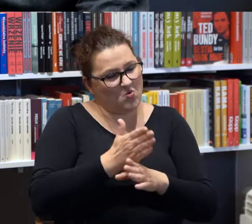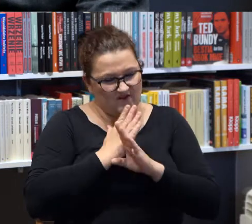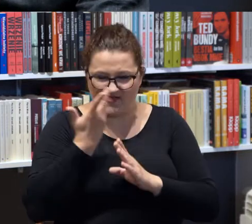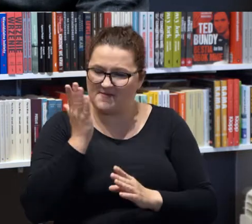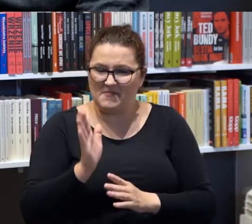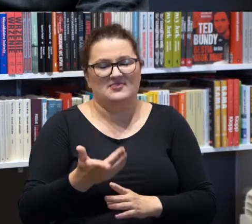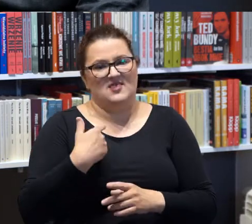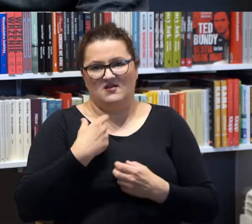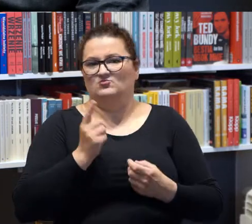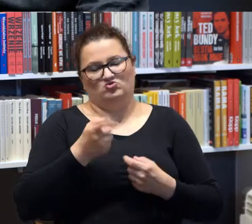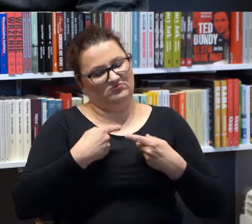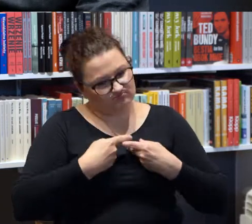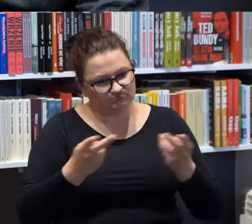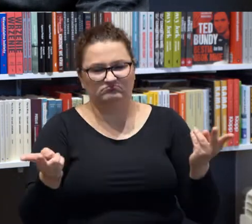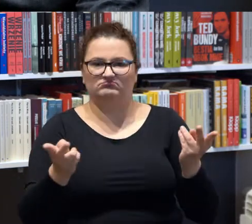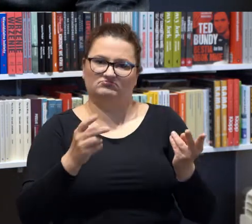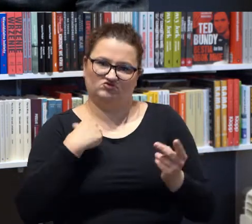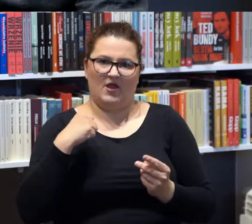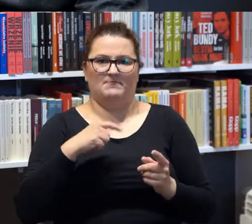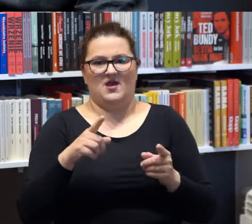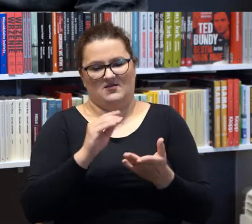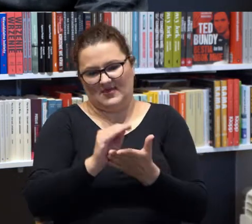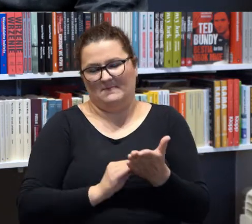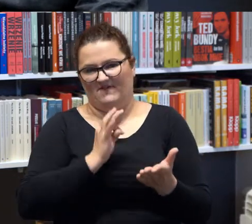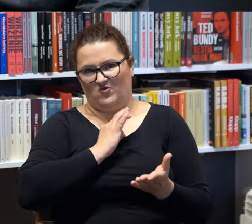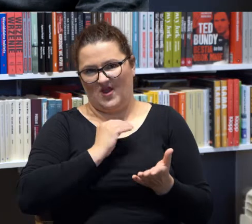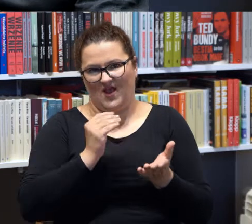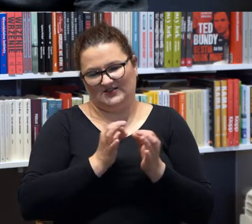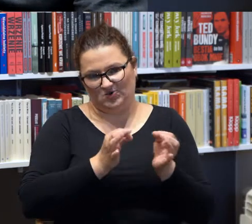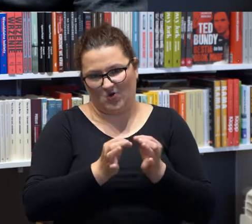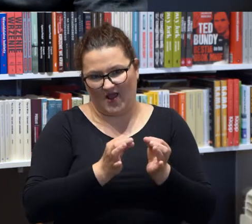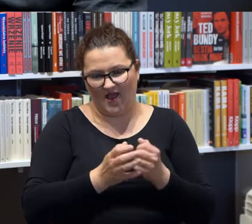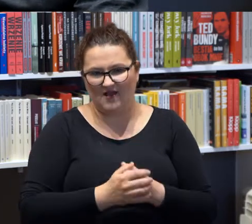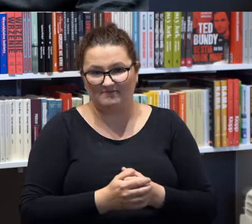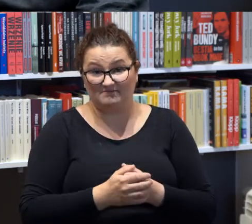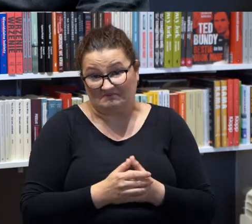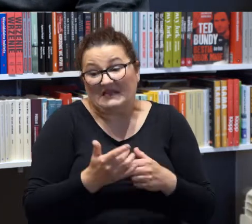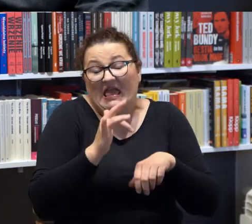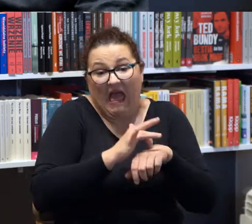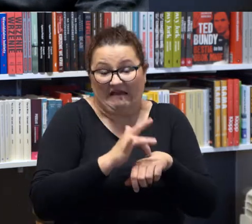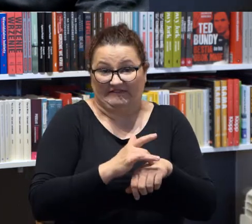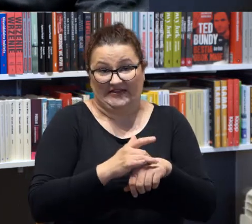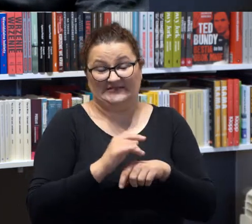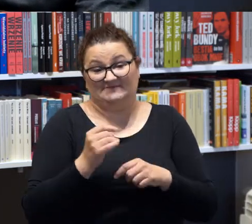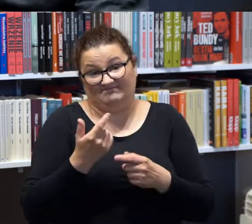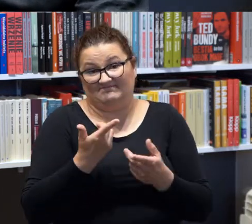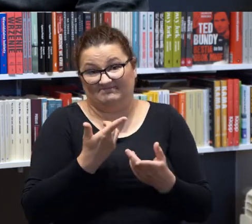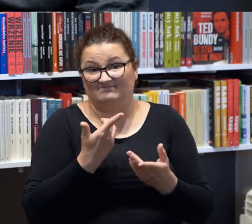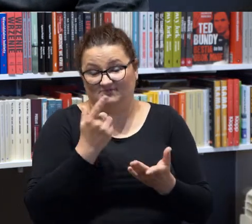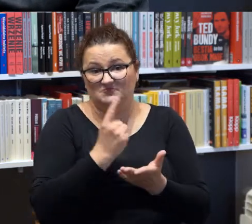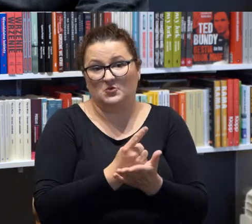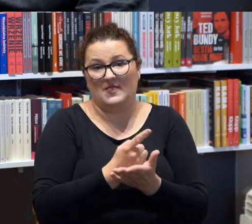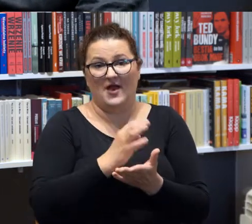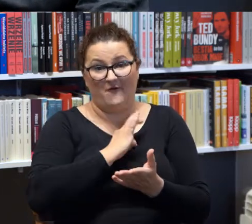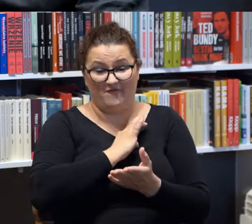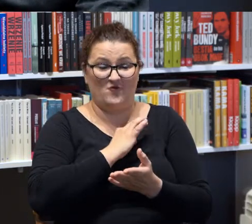muszę ujawnić siebie i napisać historię. Mam nadzieję, że wyszła mi też rzecz, może właśnie nie tyle taka bardzo